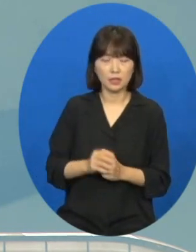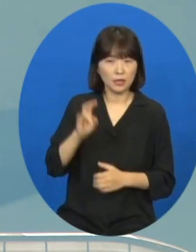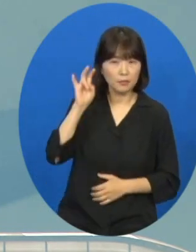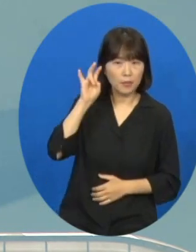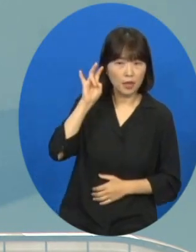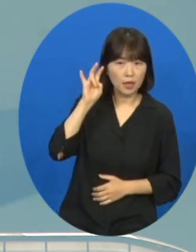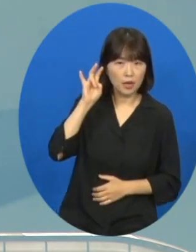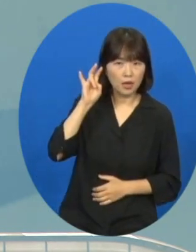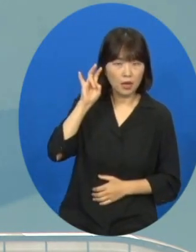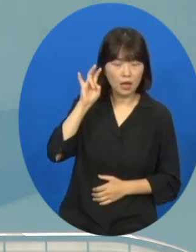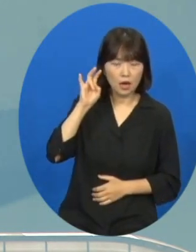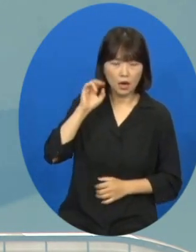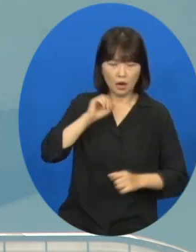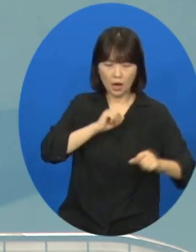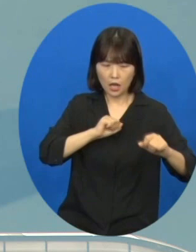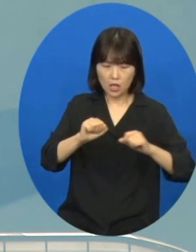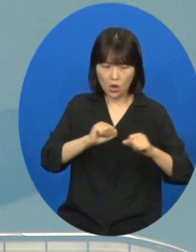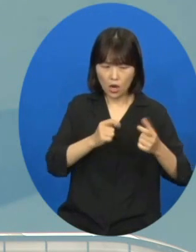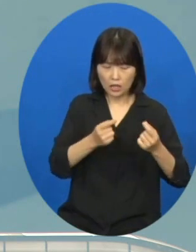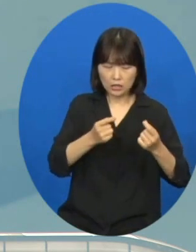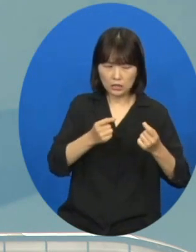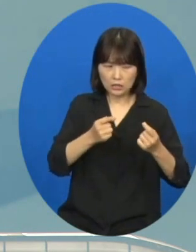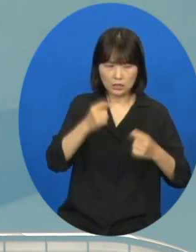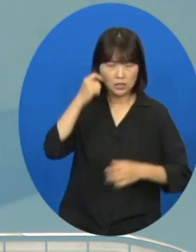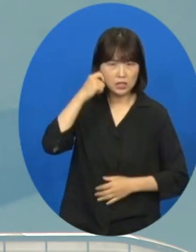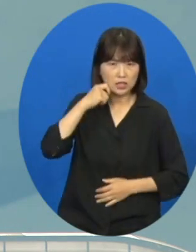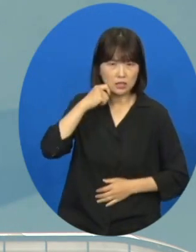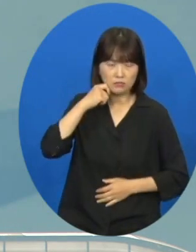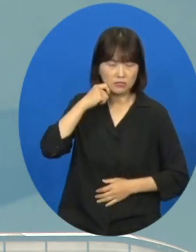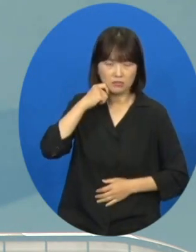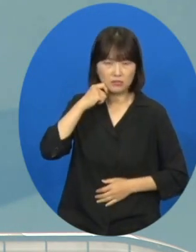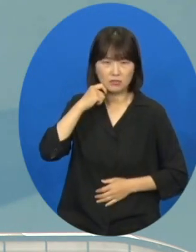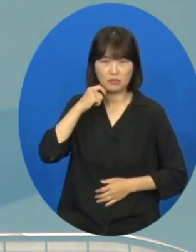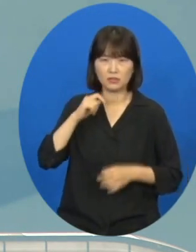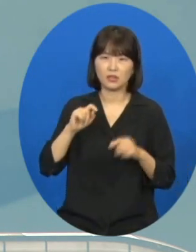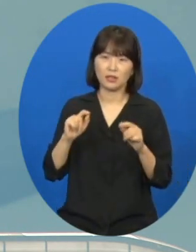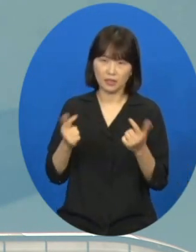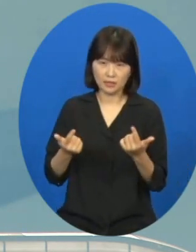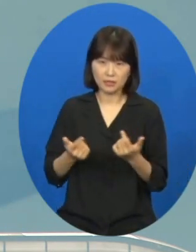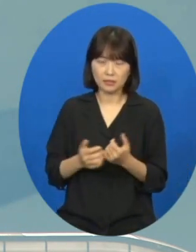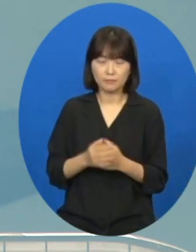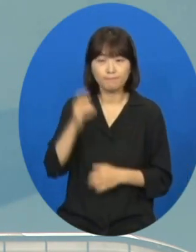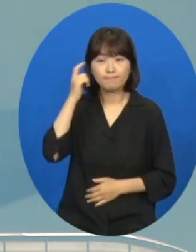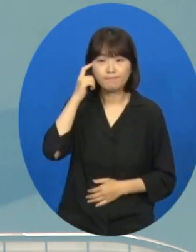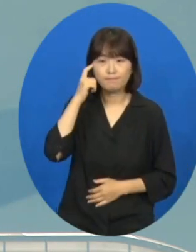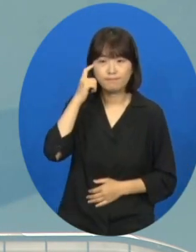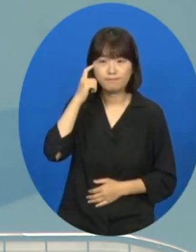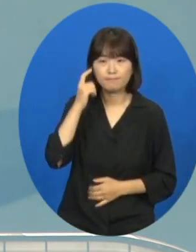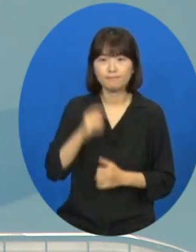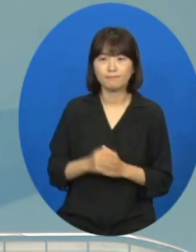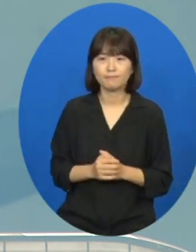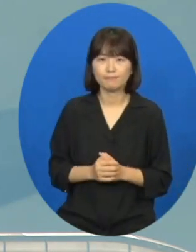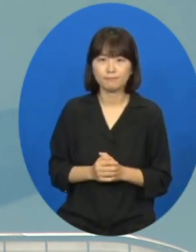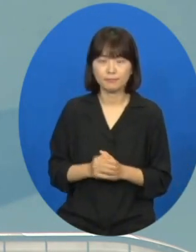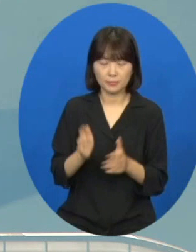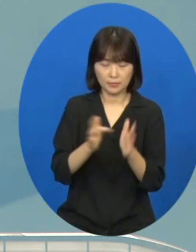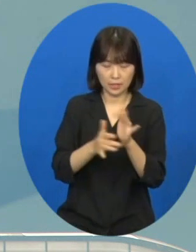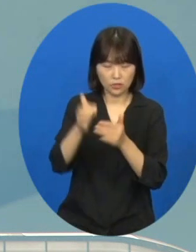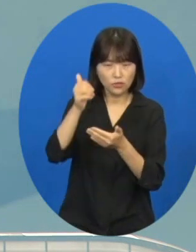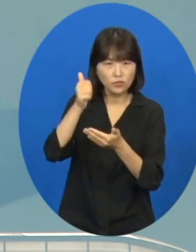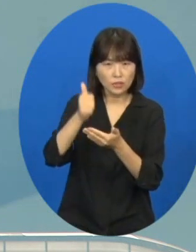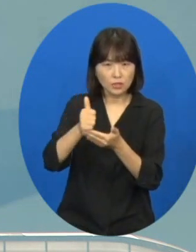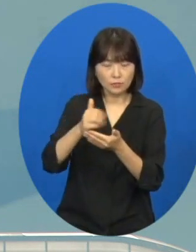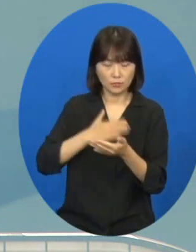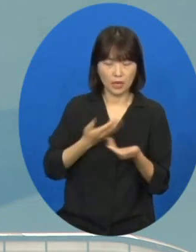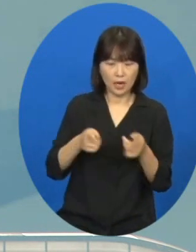마리아가 했던 것 같은 느낌은 아닌 거예요. 왜 그렇죠? 예수님이